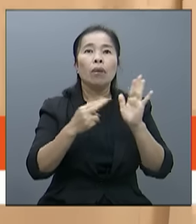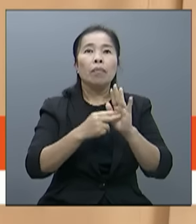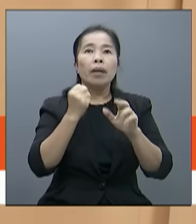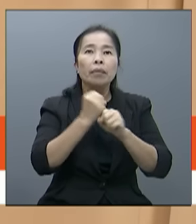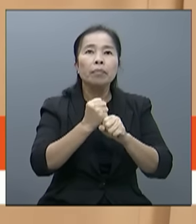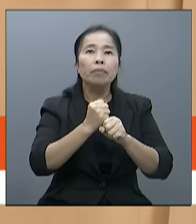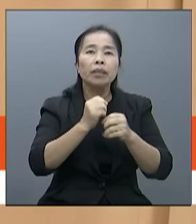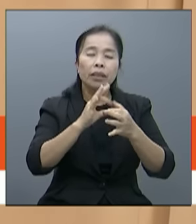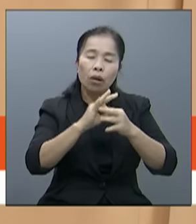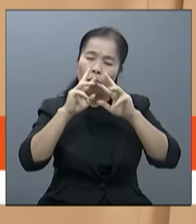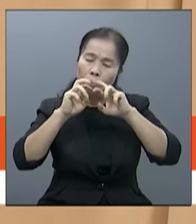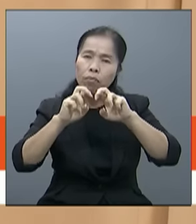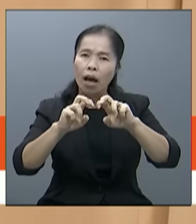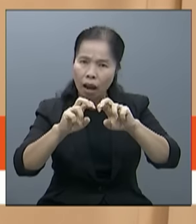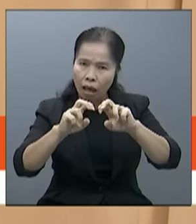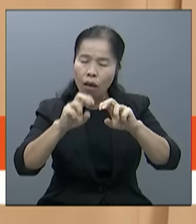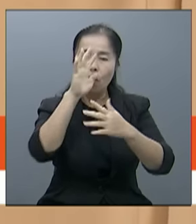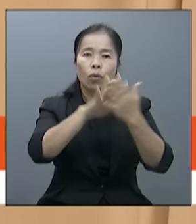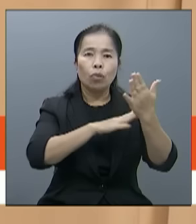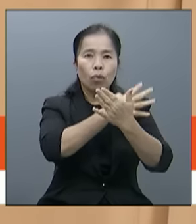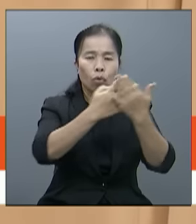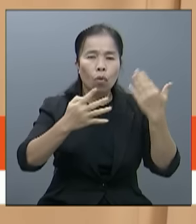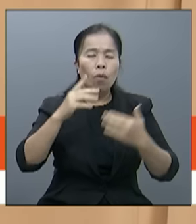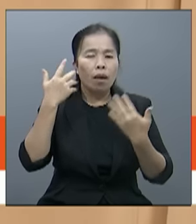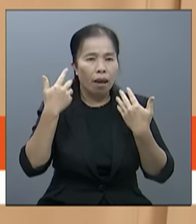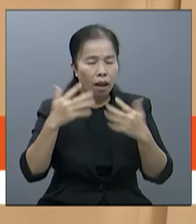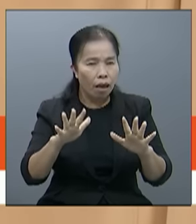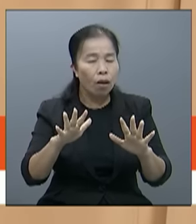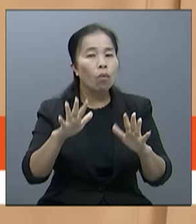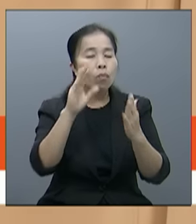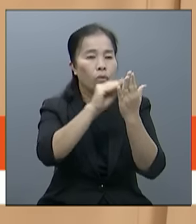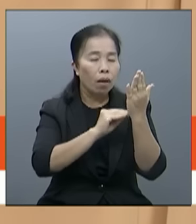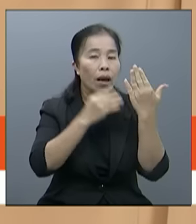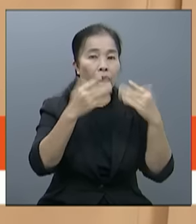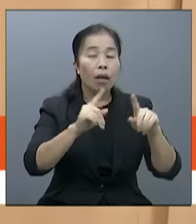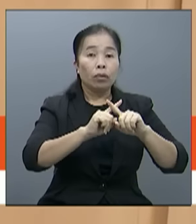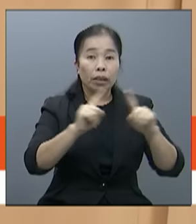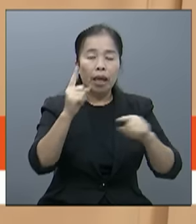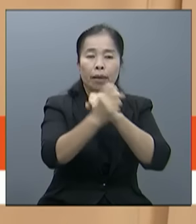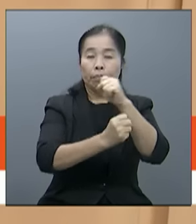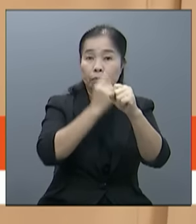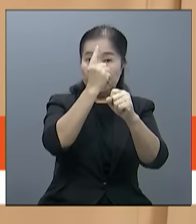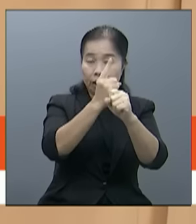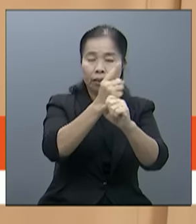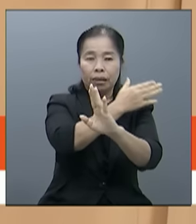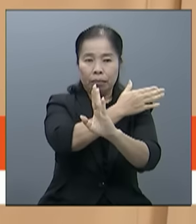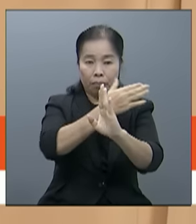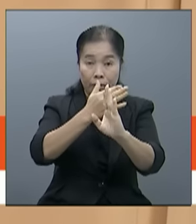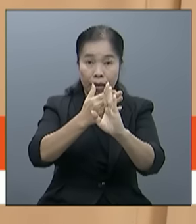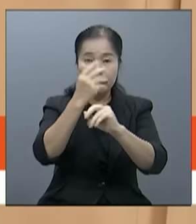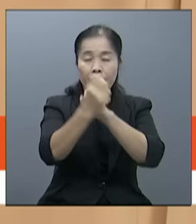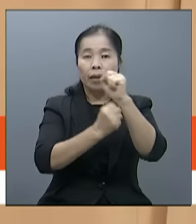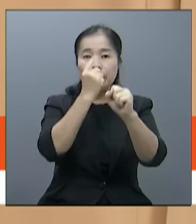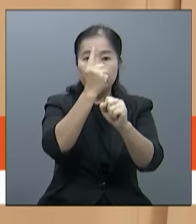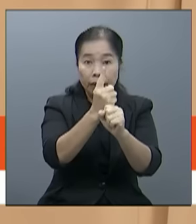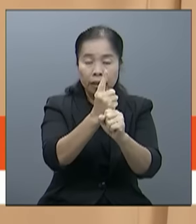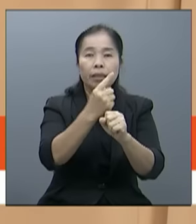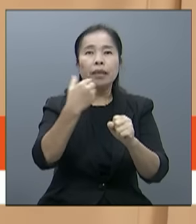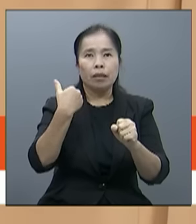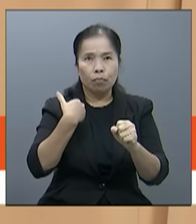และสังเคราะห์นโยบายมาอย่างดีแล้วนะคะในช่วงเวลา1ปีที่ผ่านมามีการเหตุ